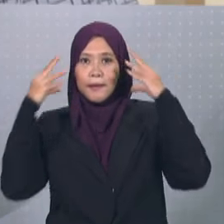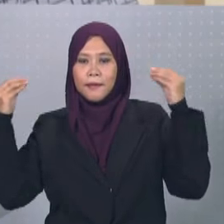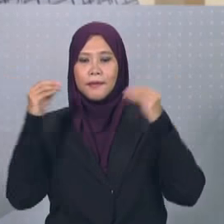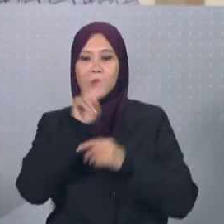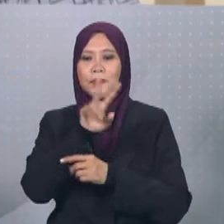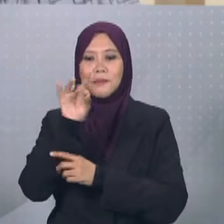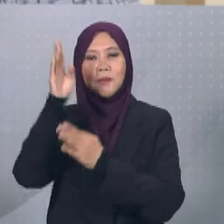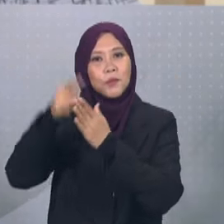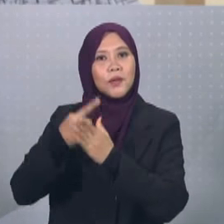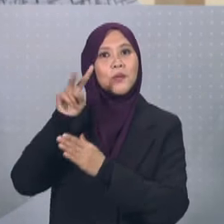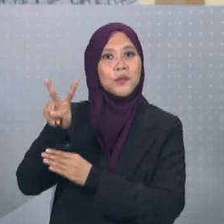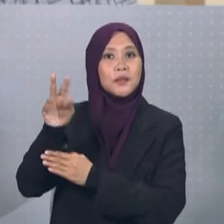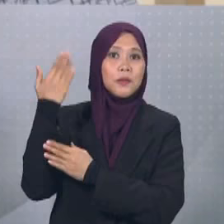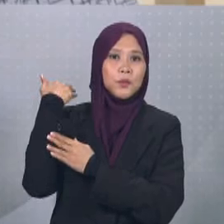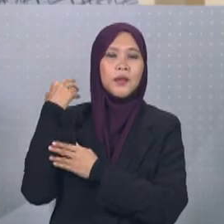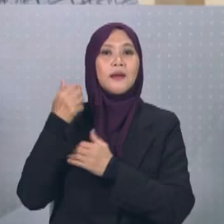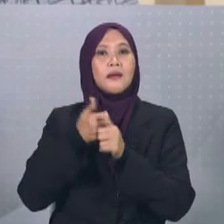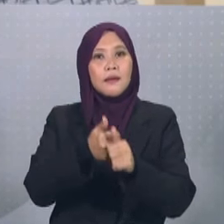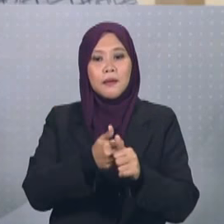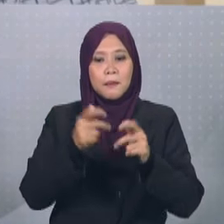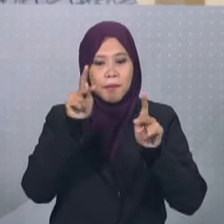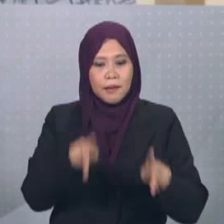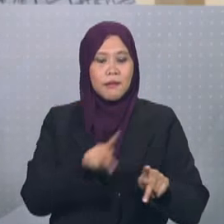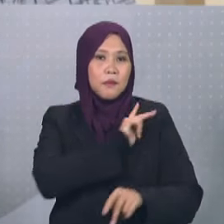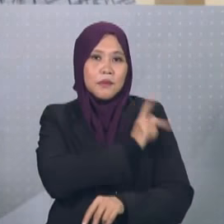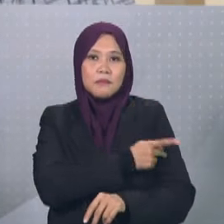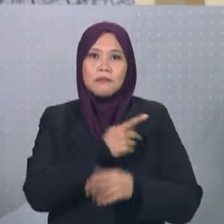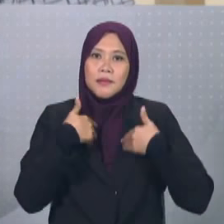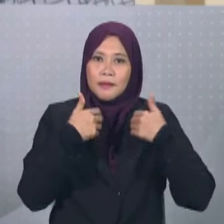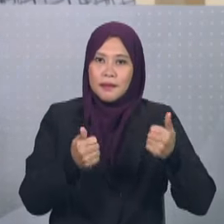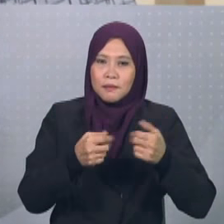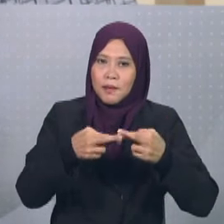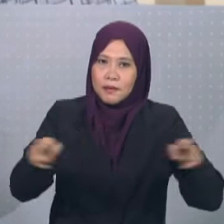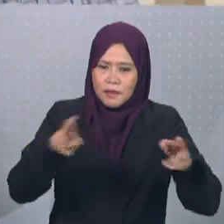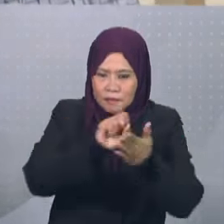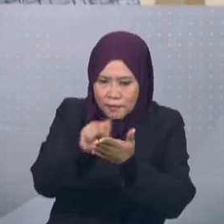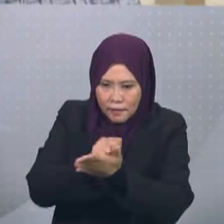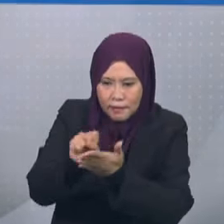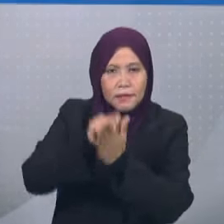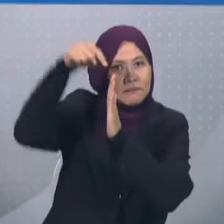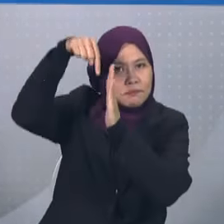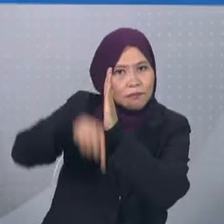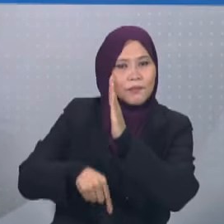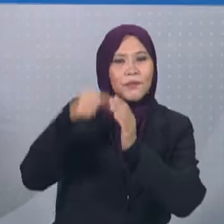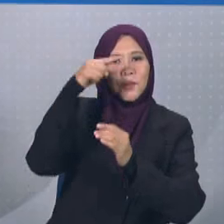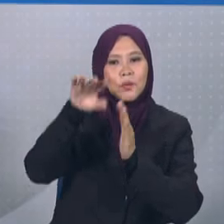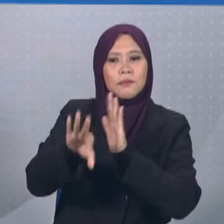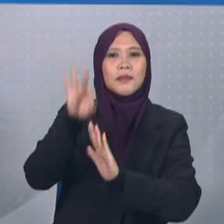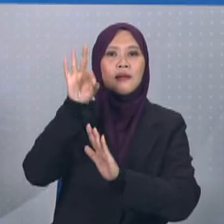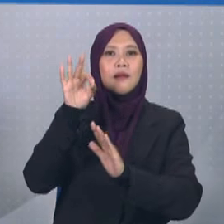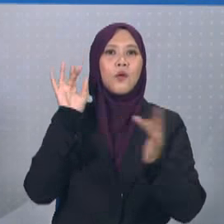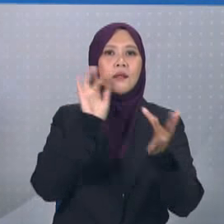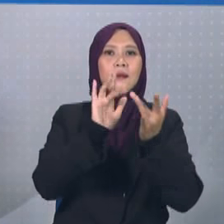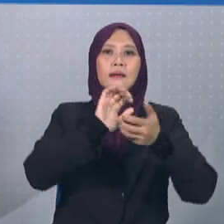28 Februari lalu. Susulan itu, pihak berkuasa kesihatan melancarkan siasatan terperinci bagi mengenal pasti